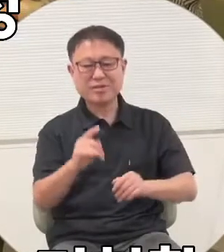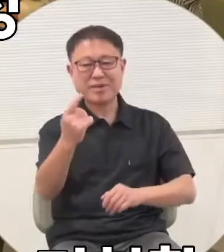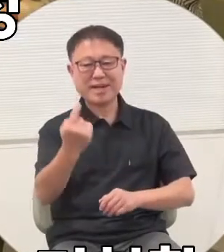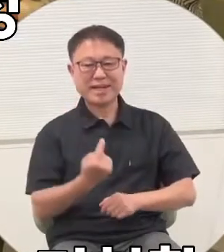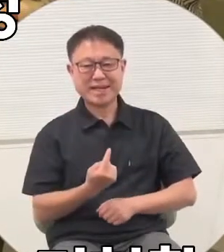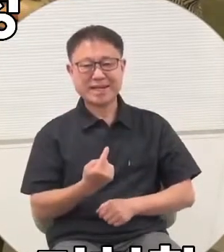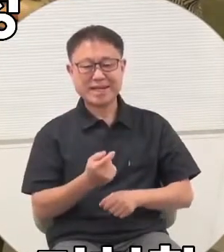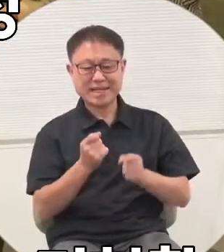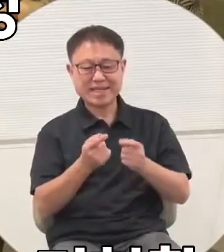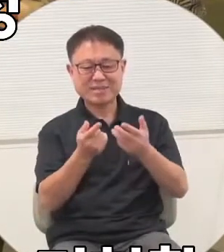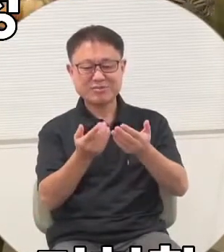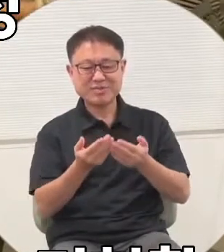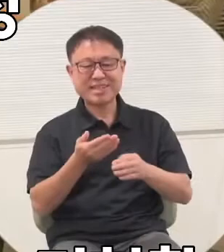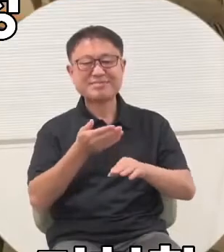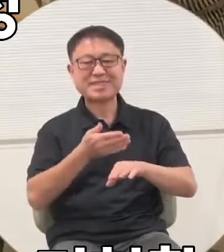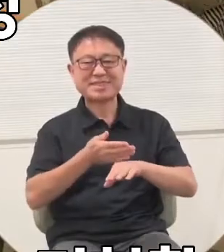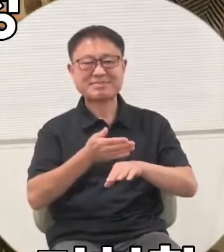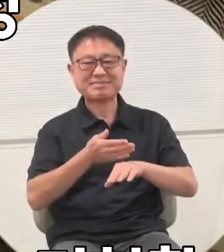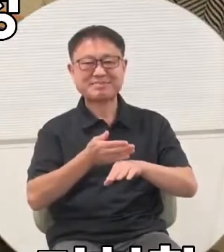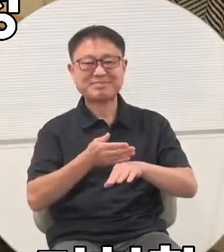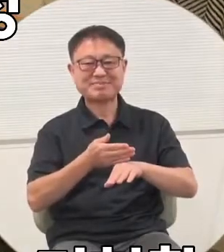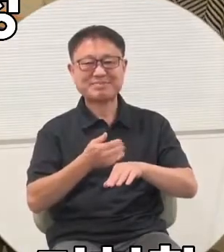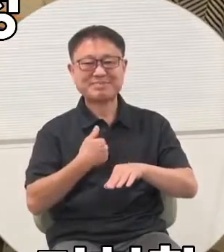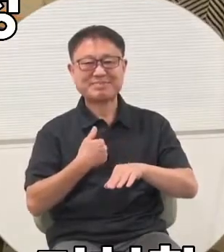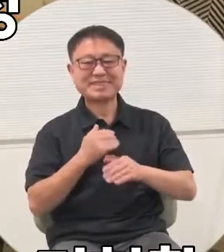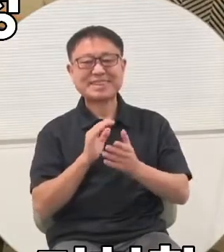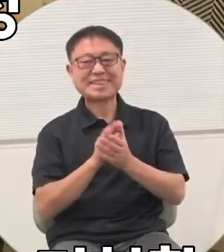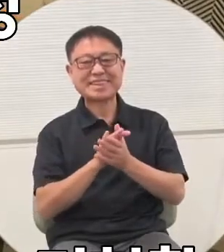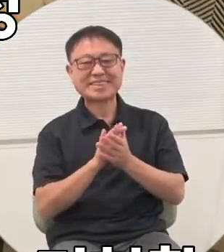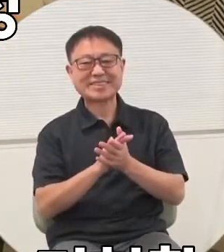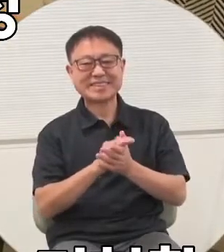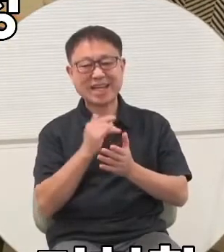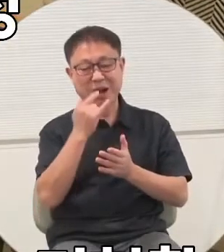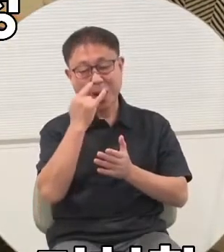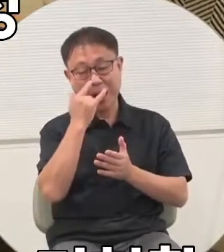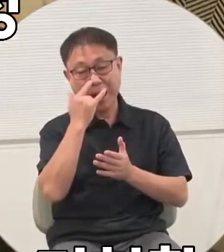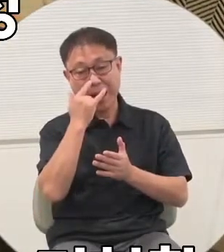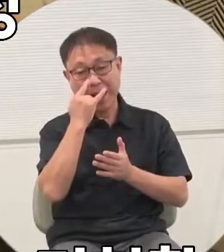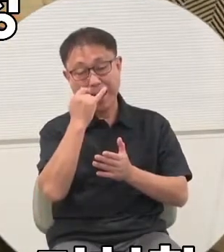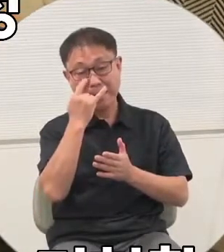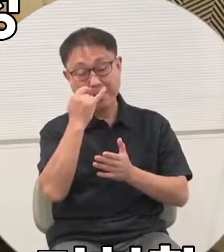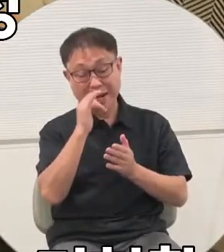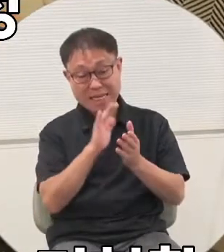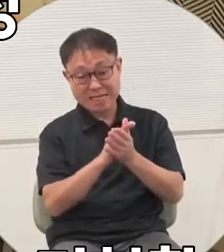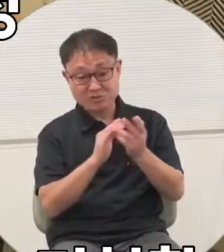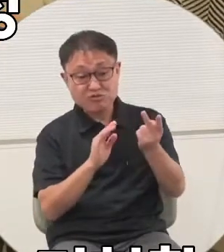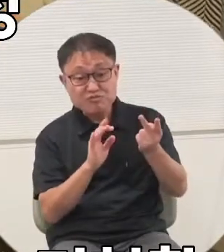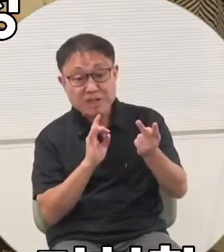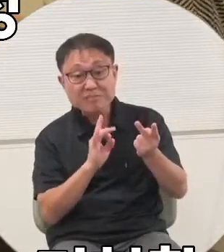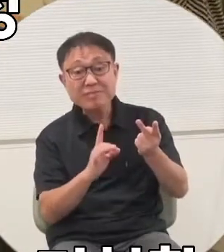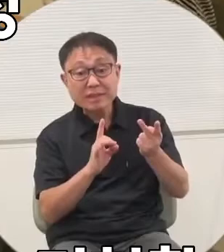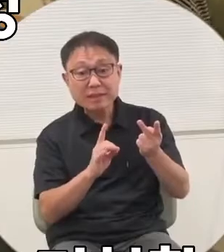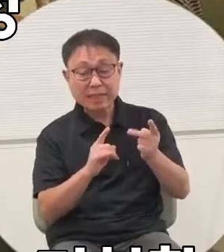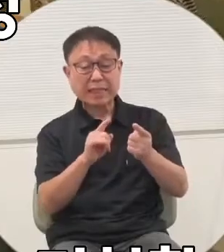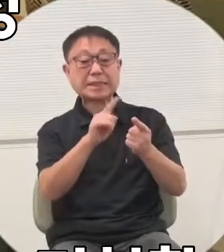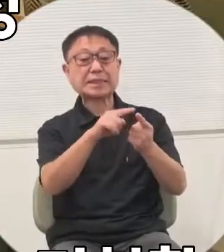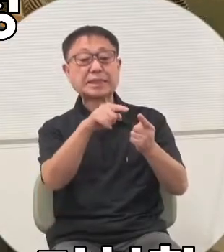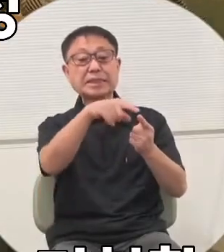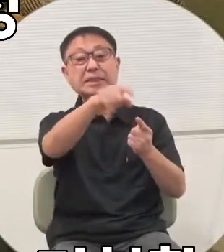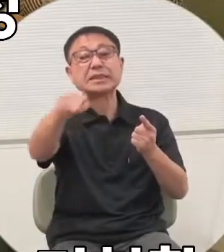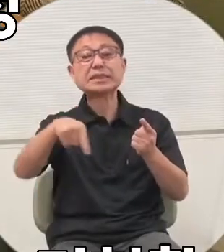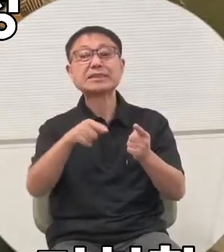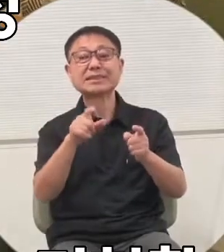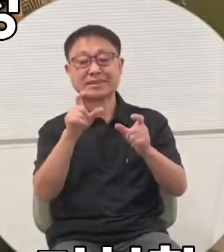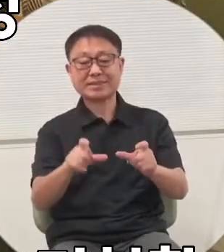예, 기회를 주셔서 감사하고 제 친구, 저희 엄마가 친구 딱 두 명인 줄 아세요? 제 친구가. 그 중에 한 친구가 여기에서